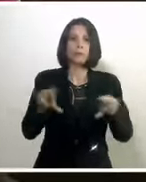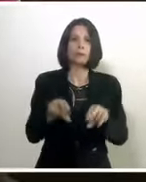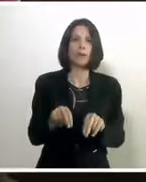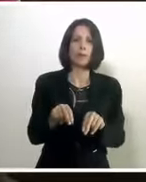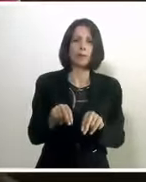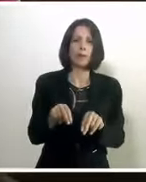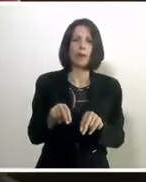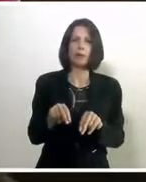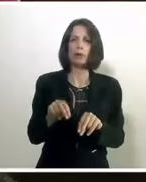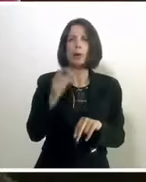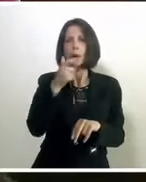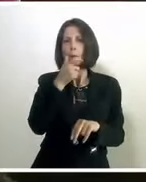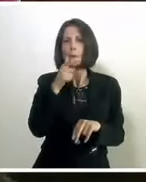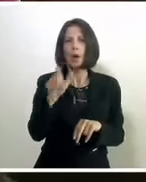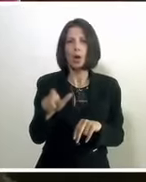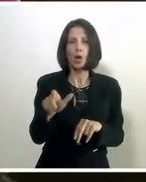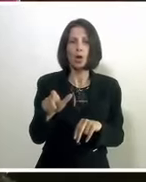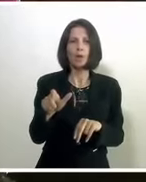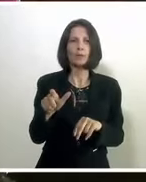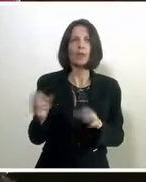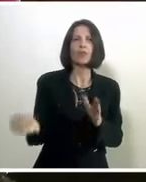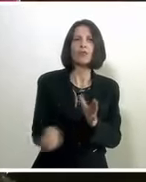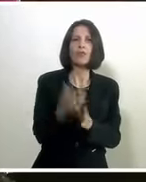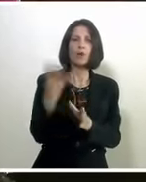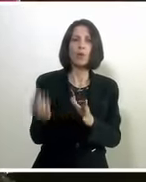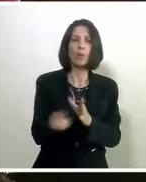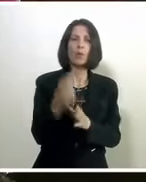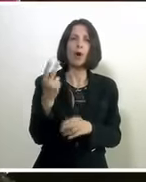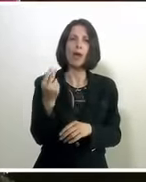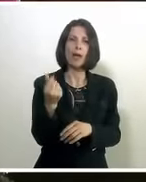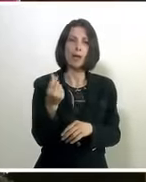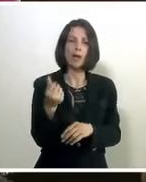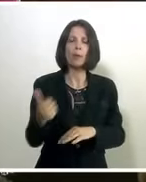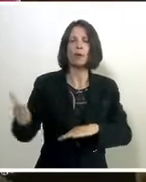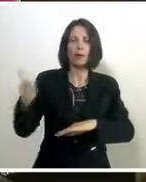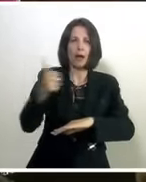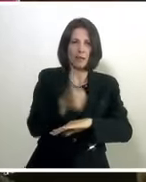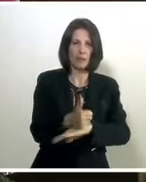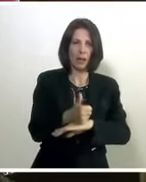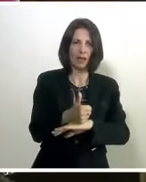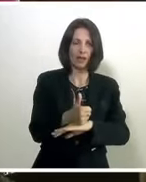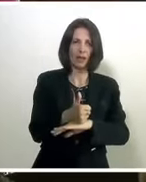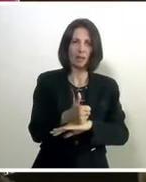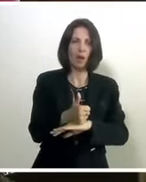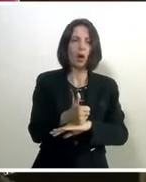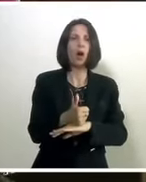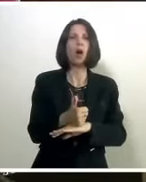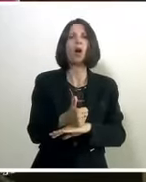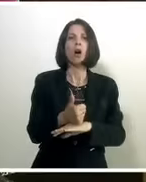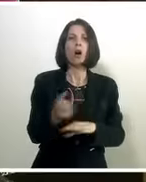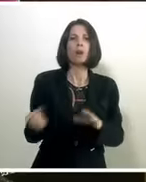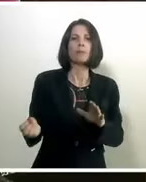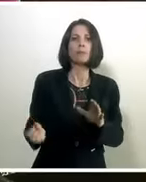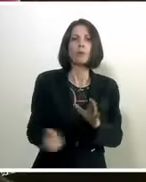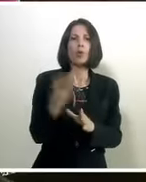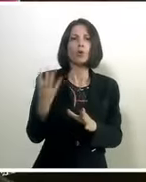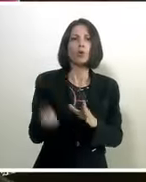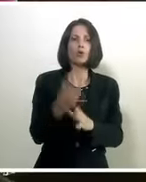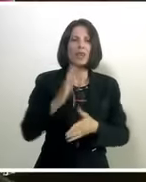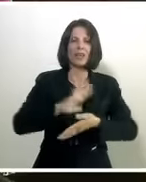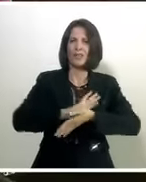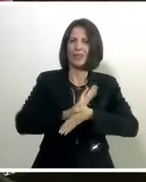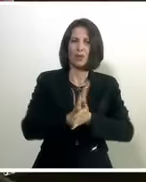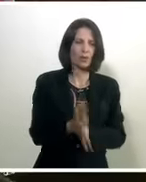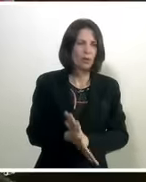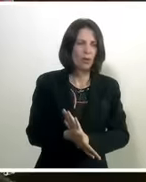parole che il tipo di sviluppo economico e sociale capitalistico sia causa di gravi distorsioni di immensi